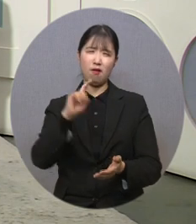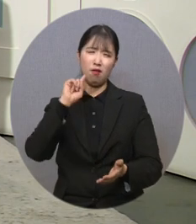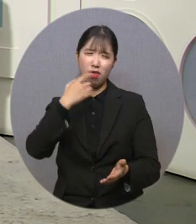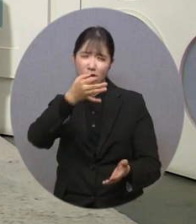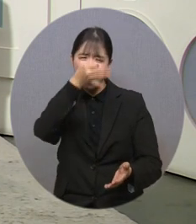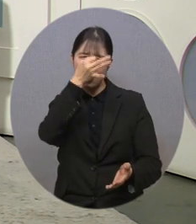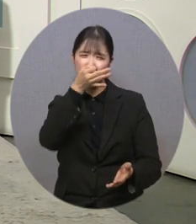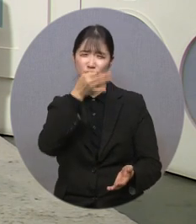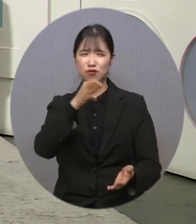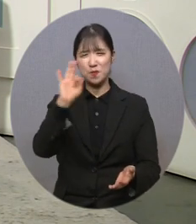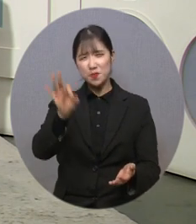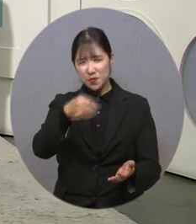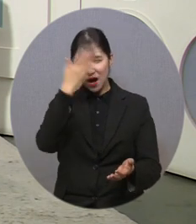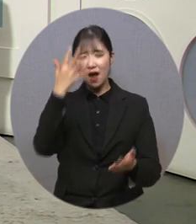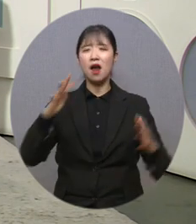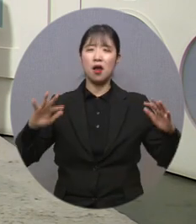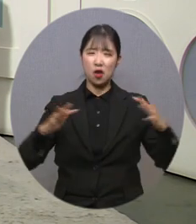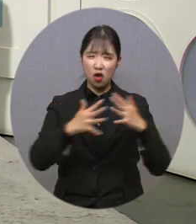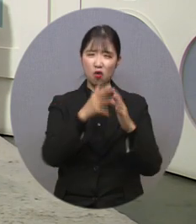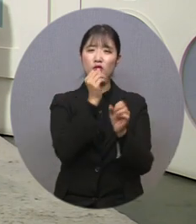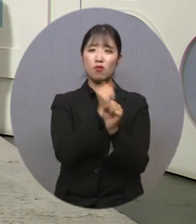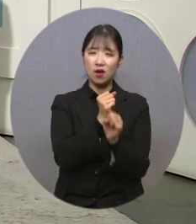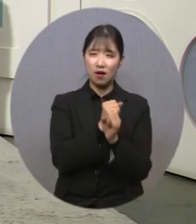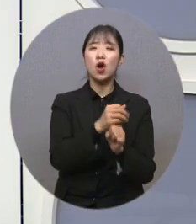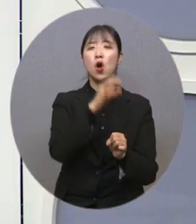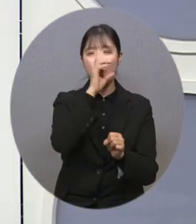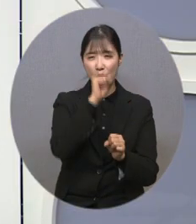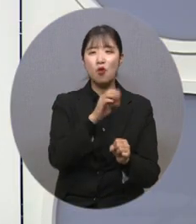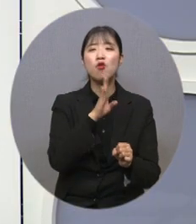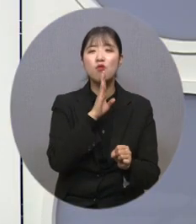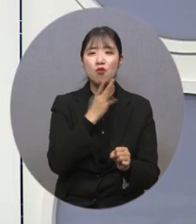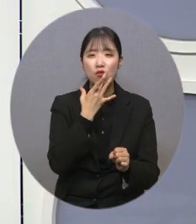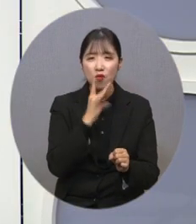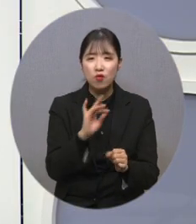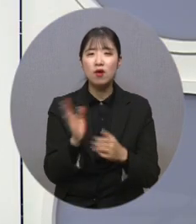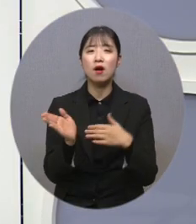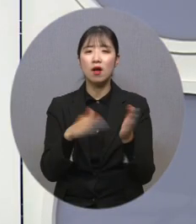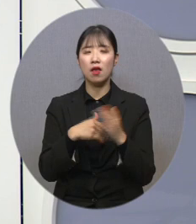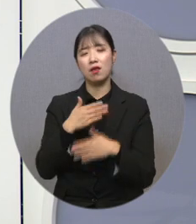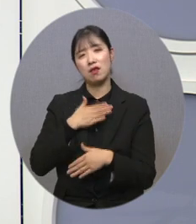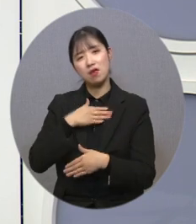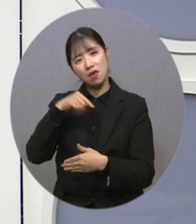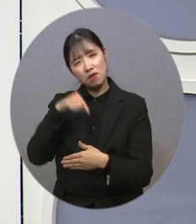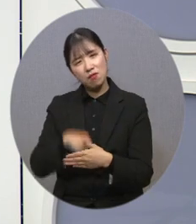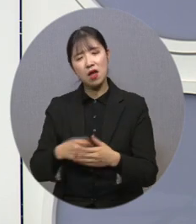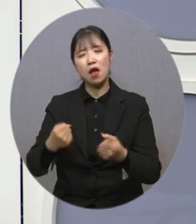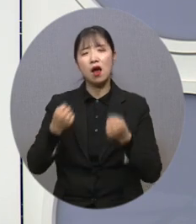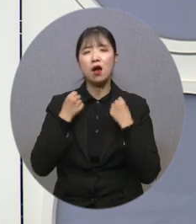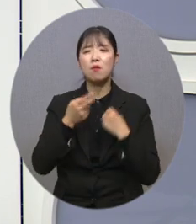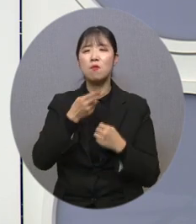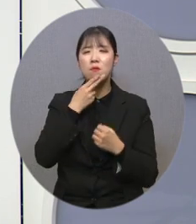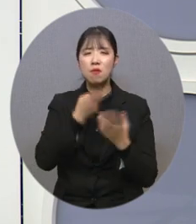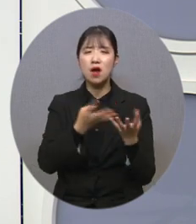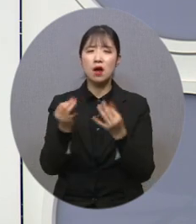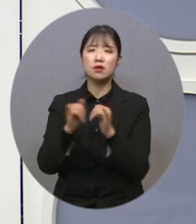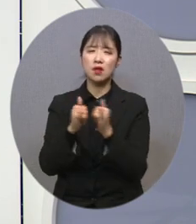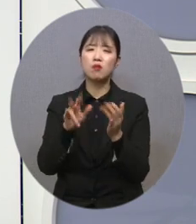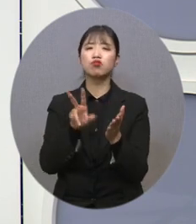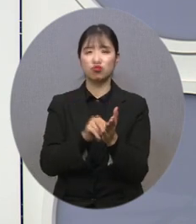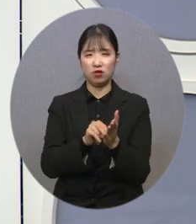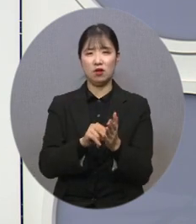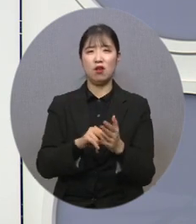예술적인 건물을 짓는 것도 보람 있는 일이지만 제 마음은 이 힘없는 많은 사람들의